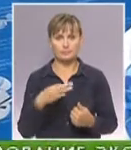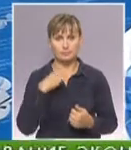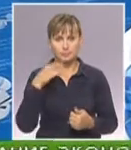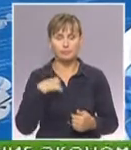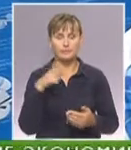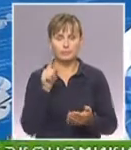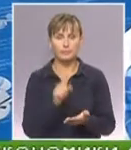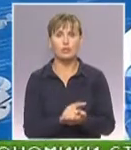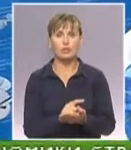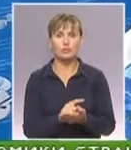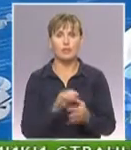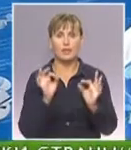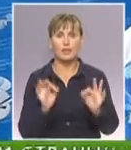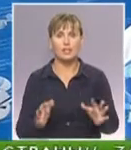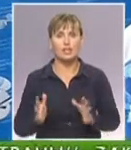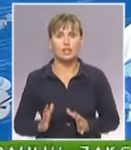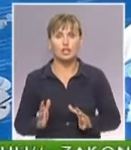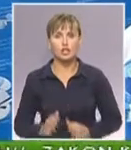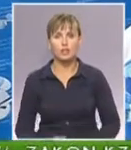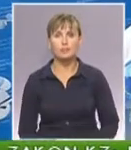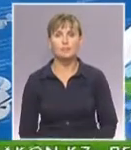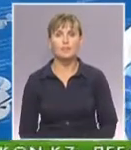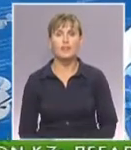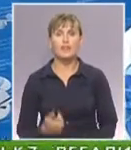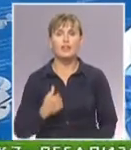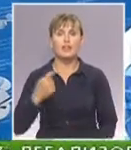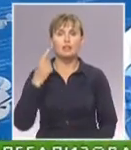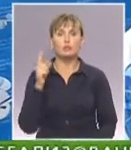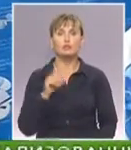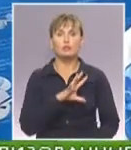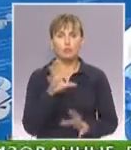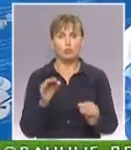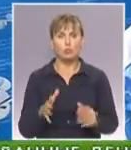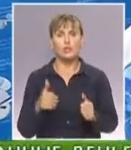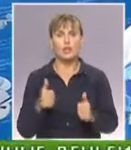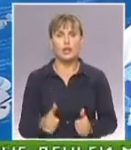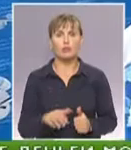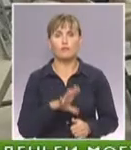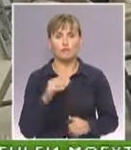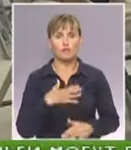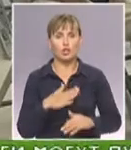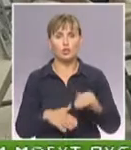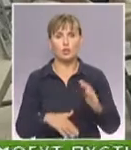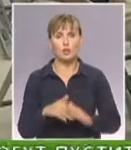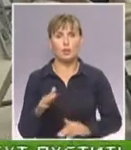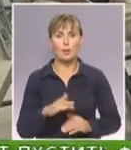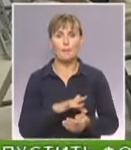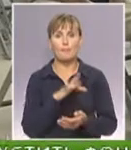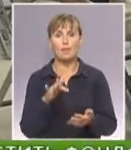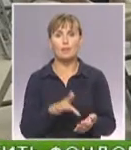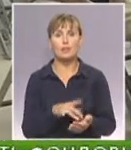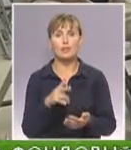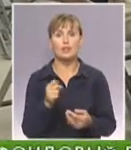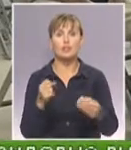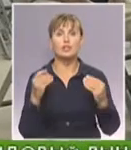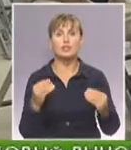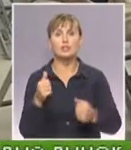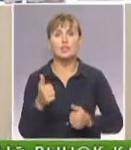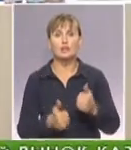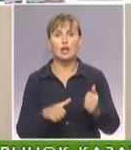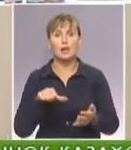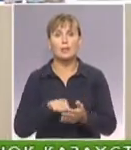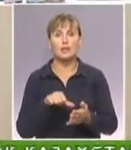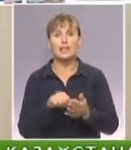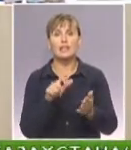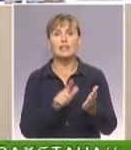должен оправдать эти надежды. Я думаю, все будет хорошо, все в наших руках. Мегаполис на престижном соревновании